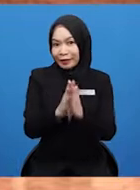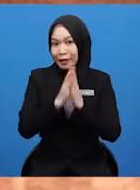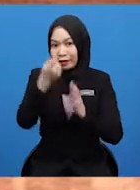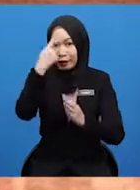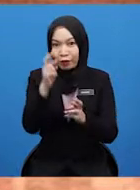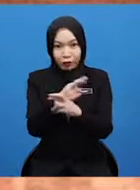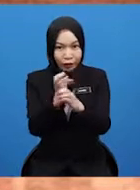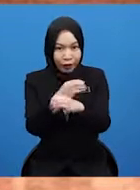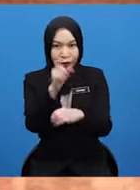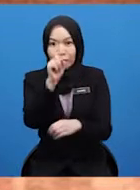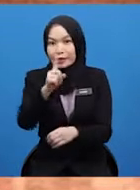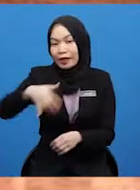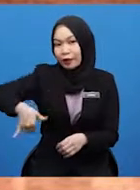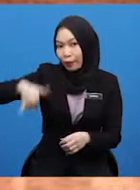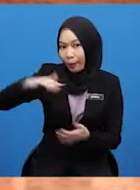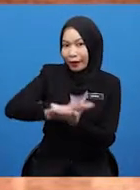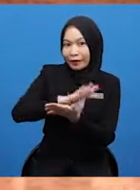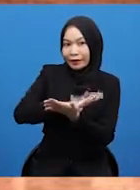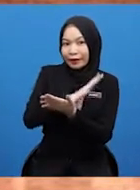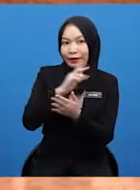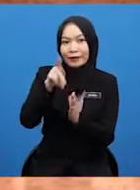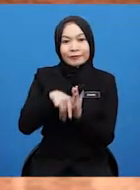bentuk sebuah beg kertas bersaiz